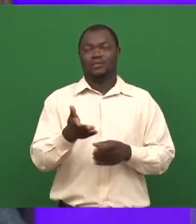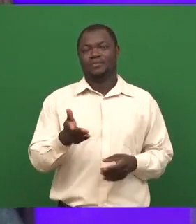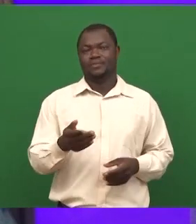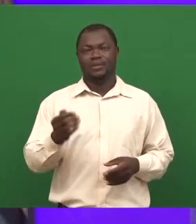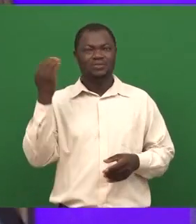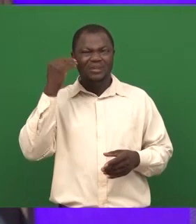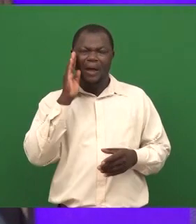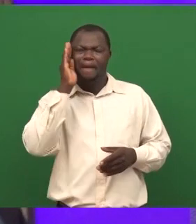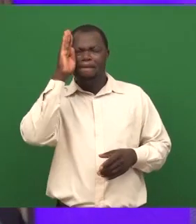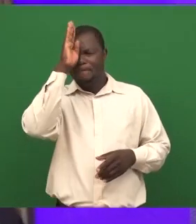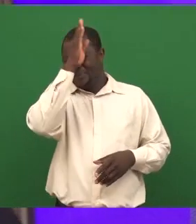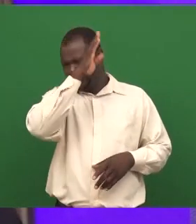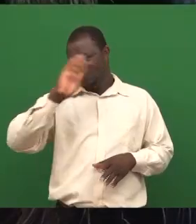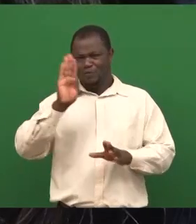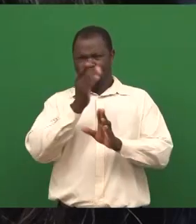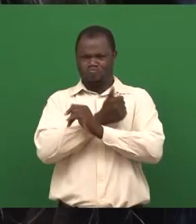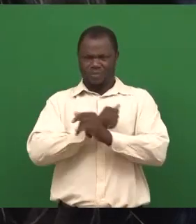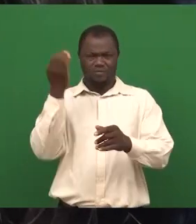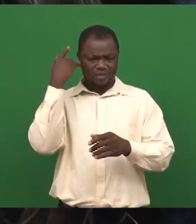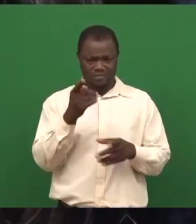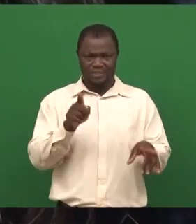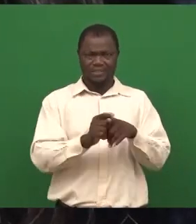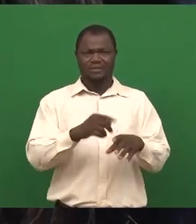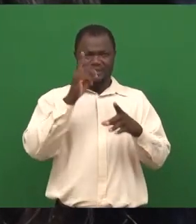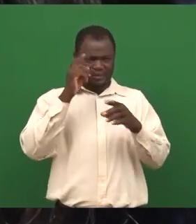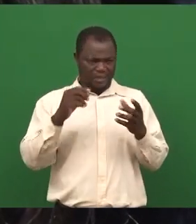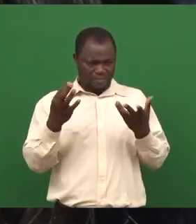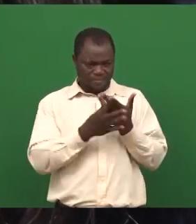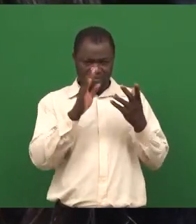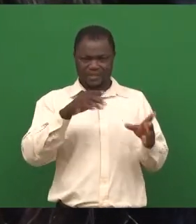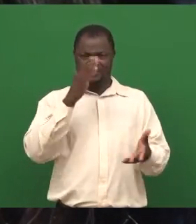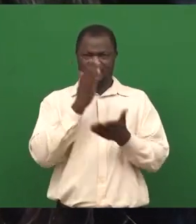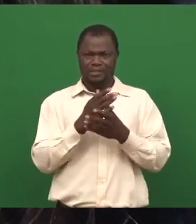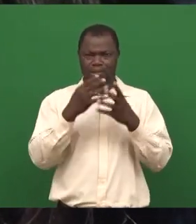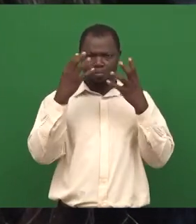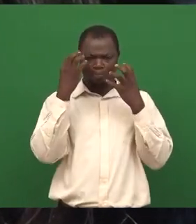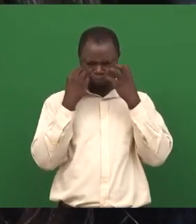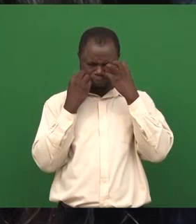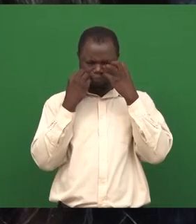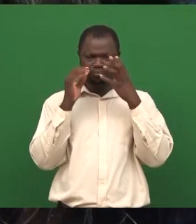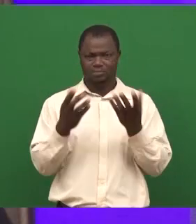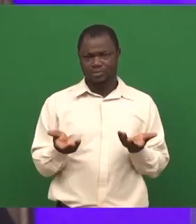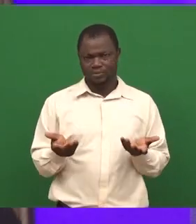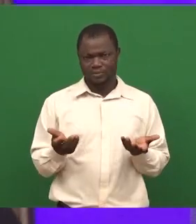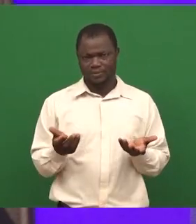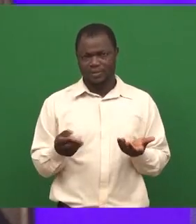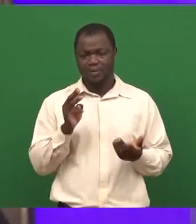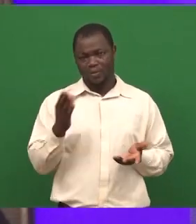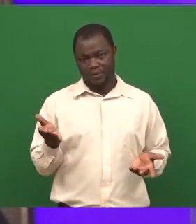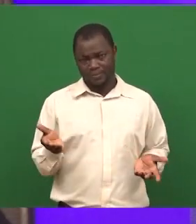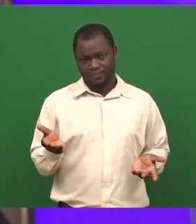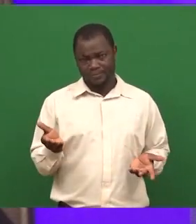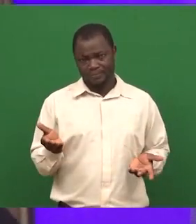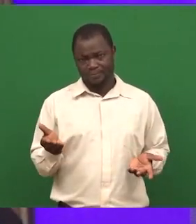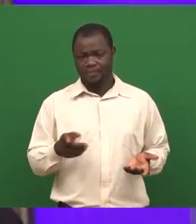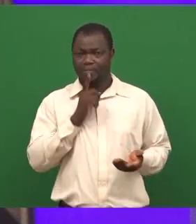vamwe mumajere. Chimwe chiri kukonzera kuti wanano dziinde nepadivi inyaya